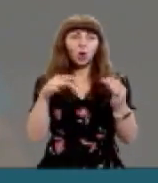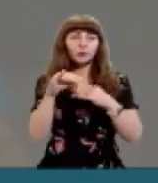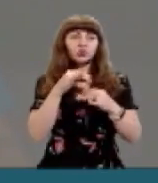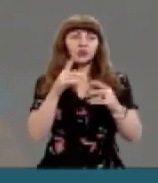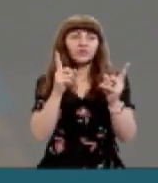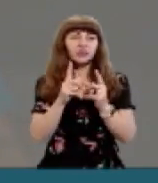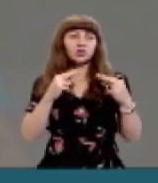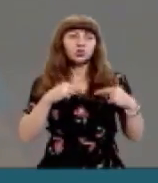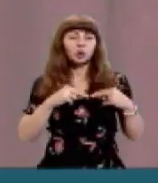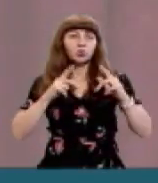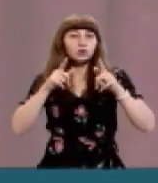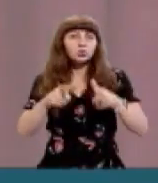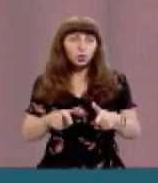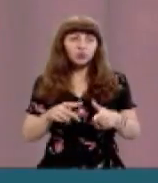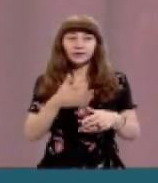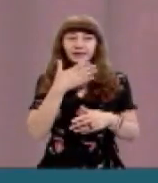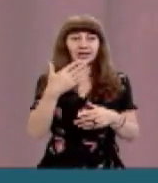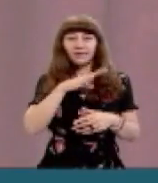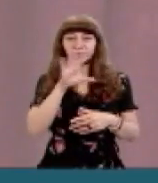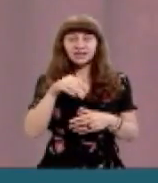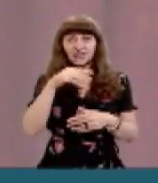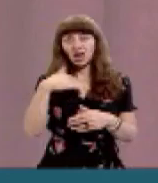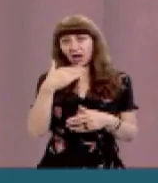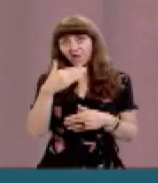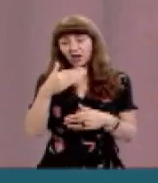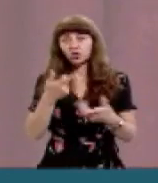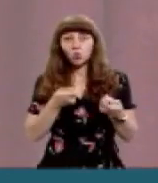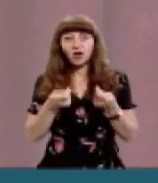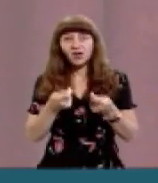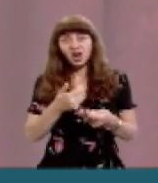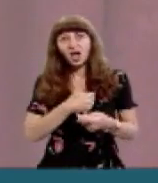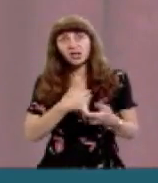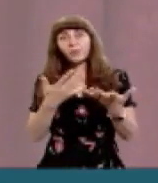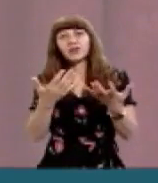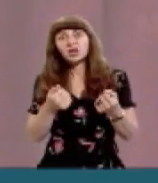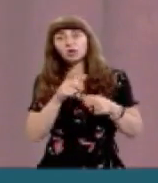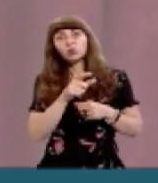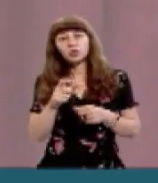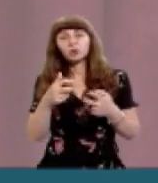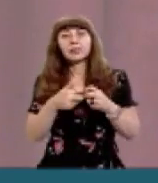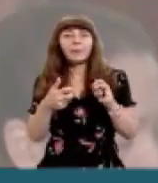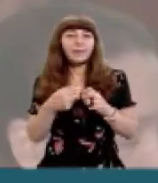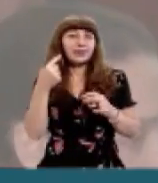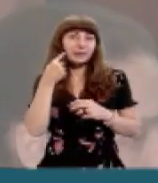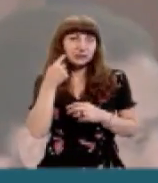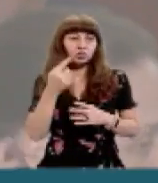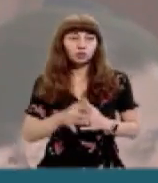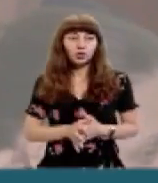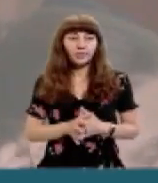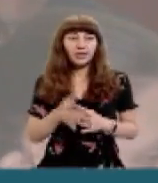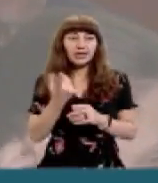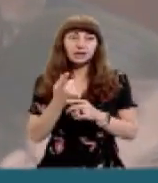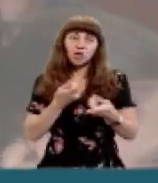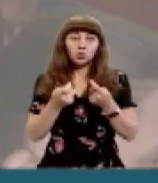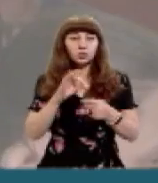встрече, связаны с трудоустройством. Не все руководители, признаются члены объединения, охотно принимают людей с ограниченными возможностями. Хотя это